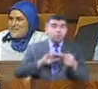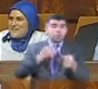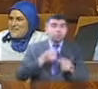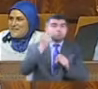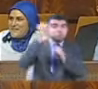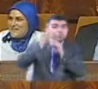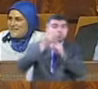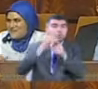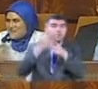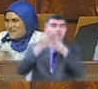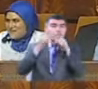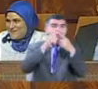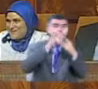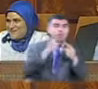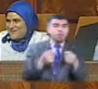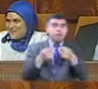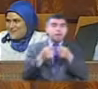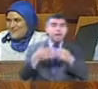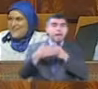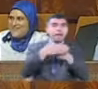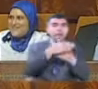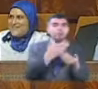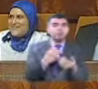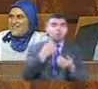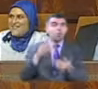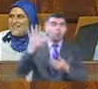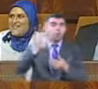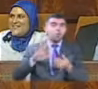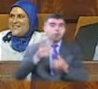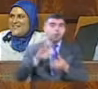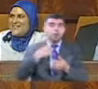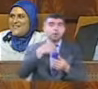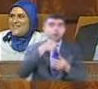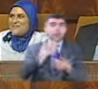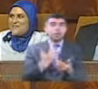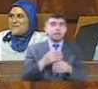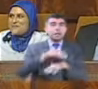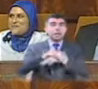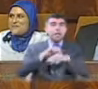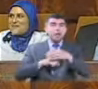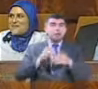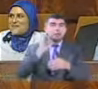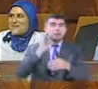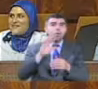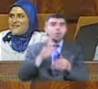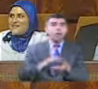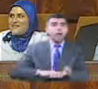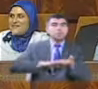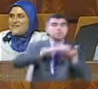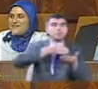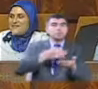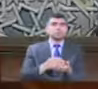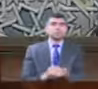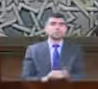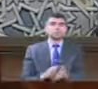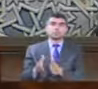عليا مع عدد من الدول الشقيقة، وما هي حصيلة هذه الشراكة مع منظمة التعاون والتنمية الاقتصادية؟ شكرا سيد